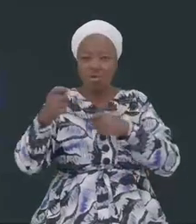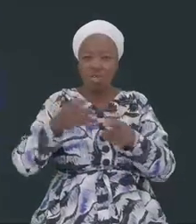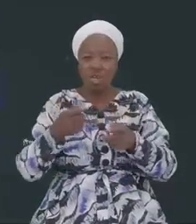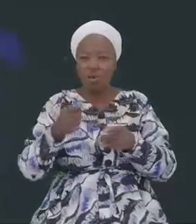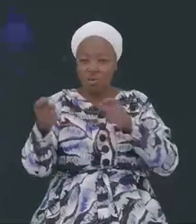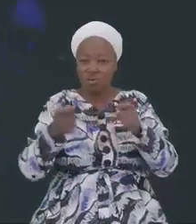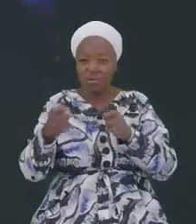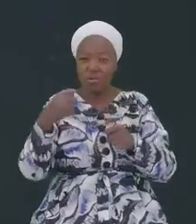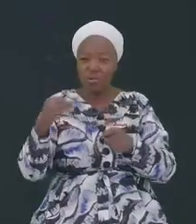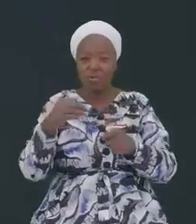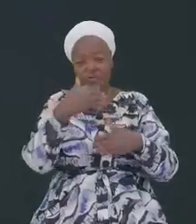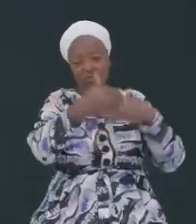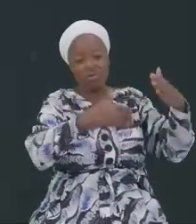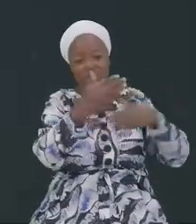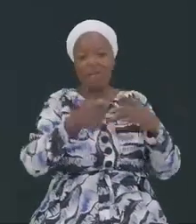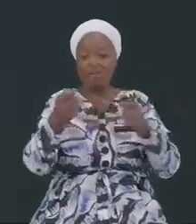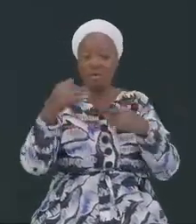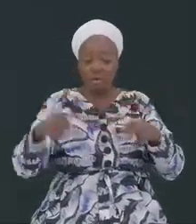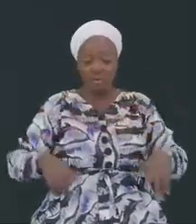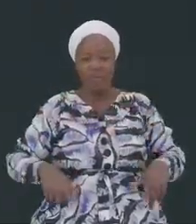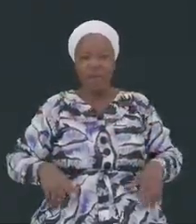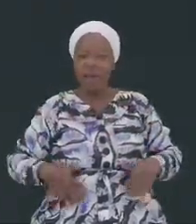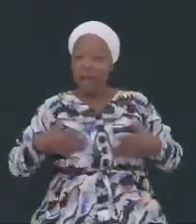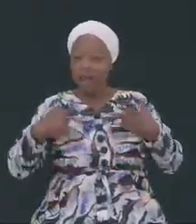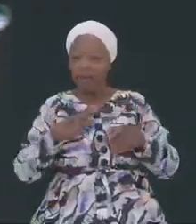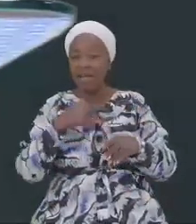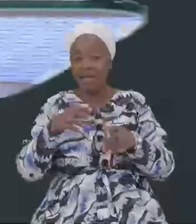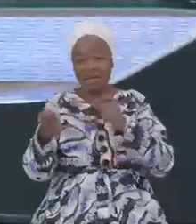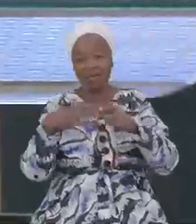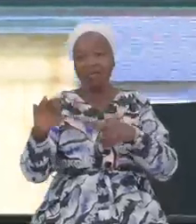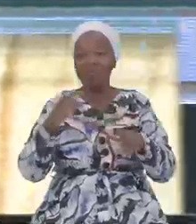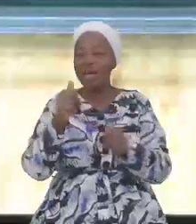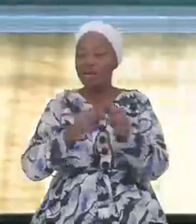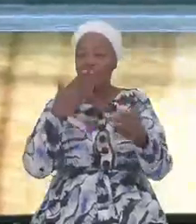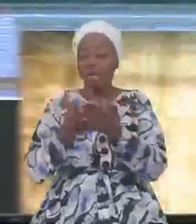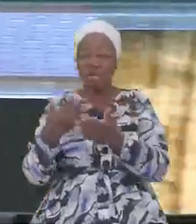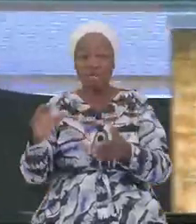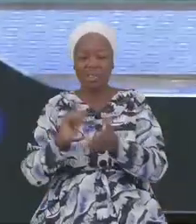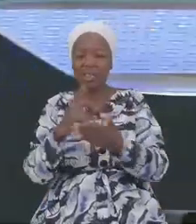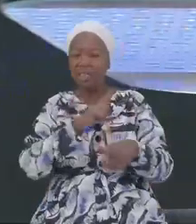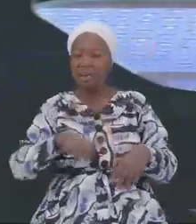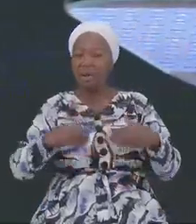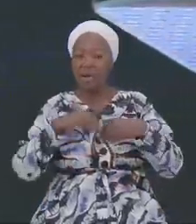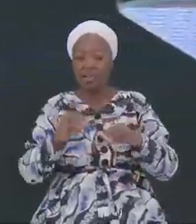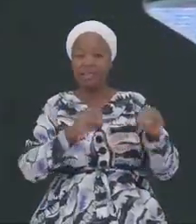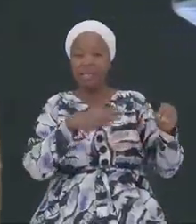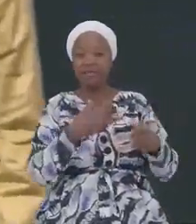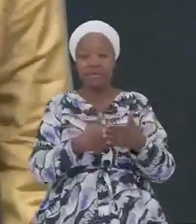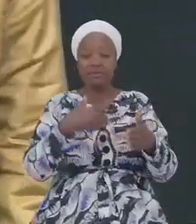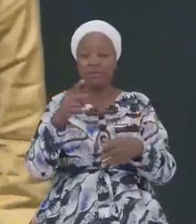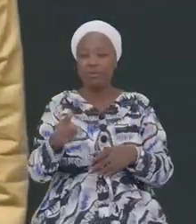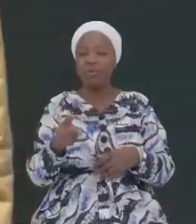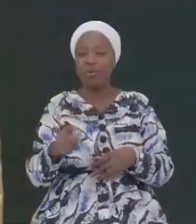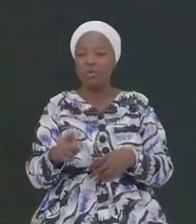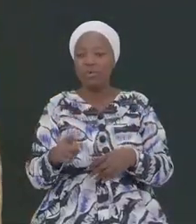du progrès. La tête est au contrôle de toute bonne chose que le Seigneur a prononcée devant vous. Vous